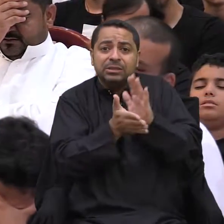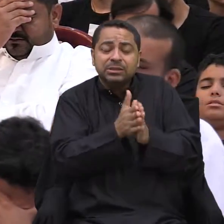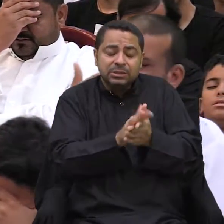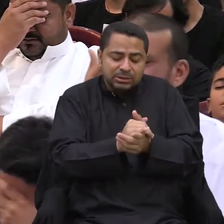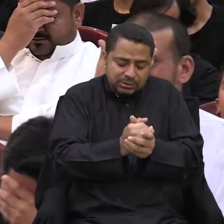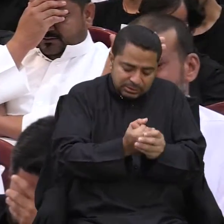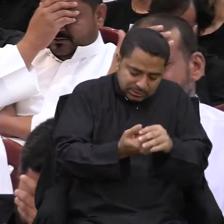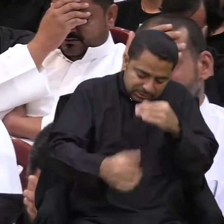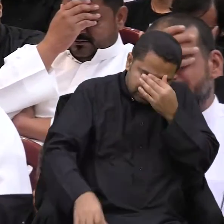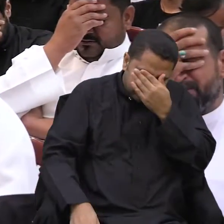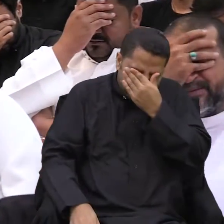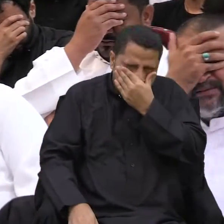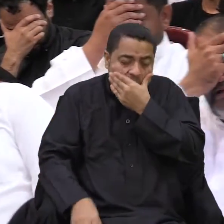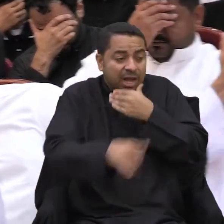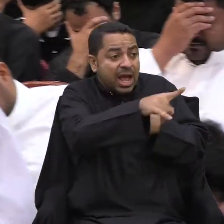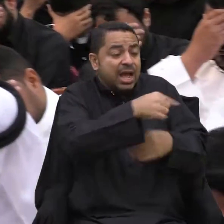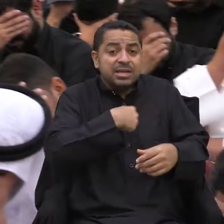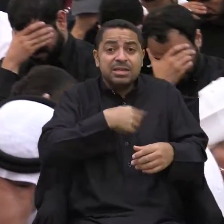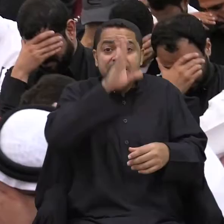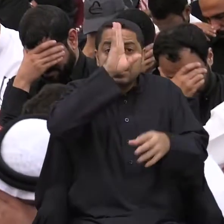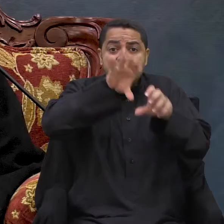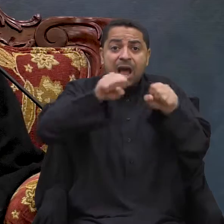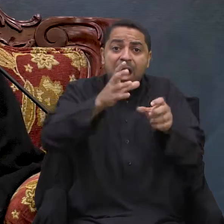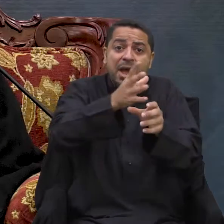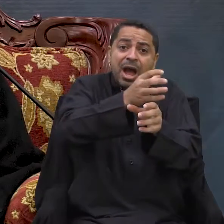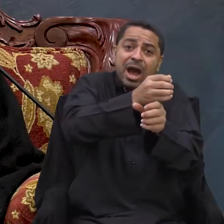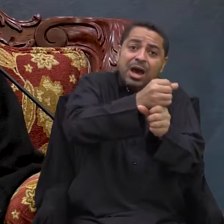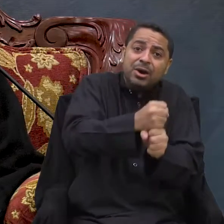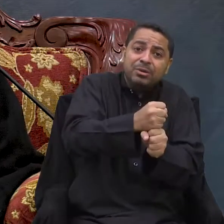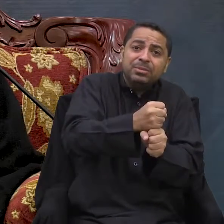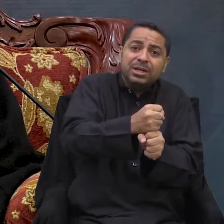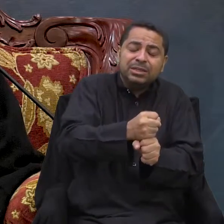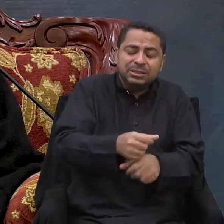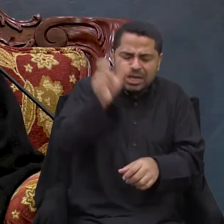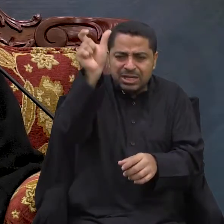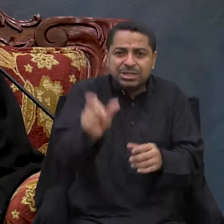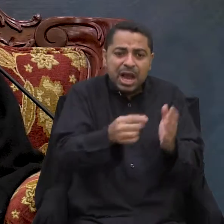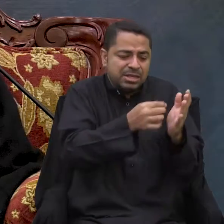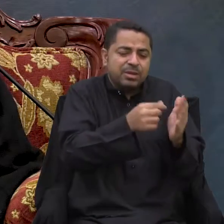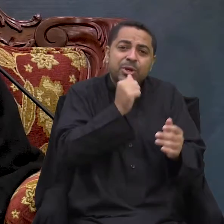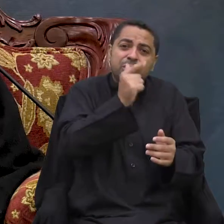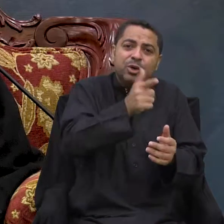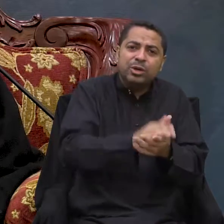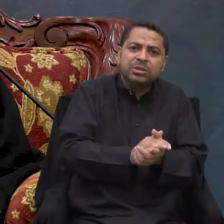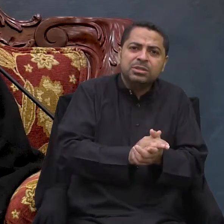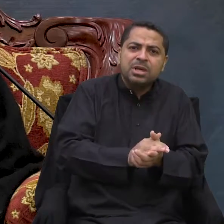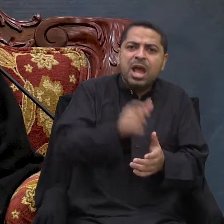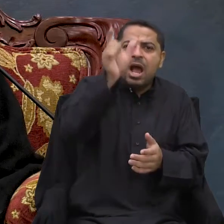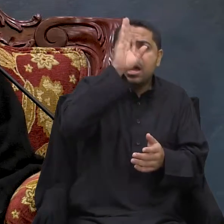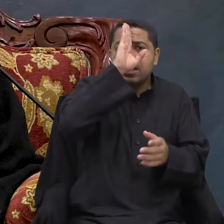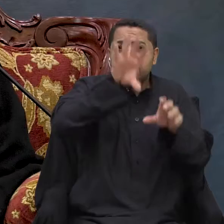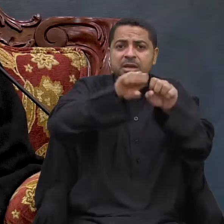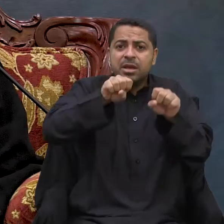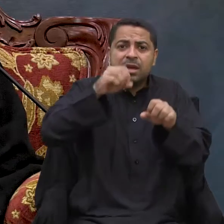إلى أين يا حمانا؟ قال أرباب الخبر: افتقد